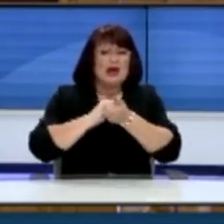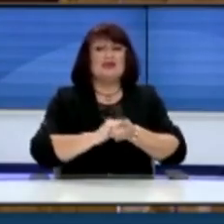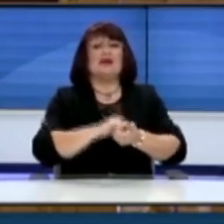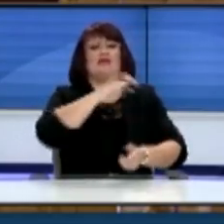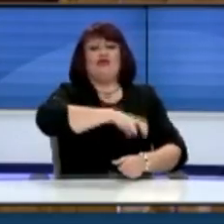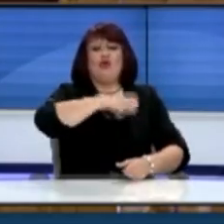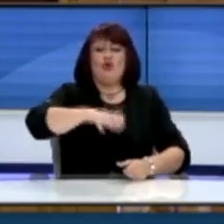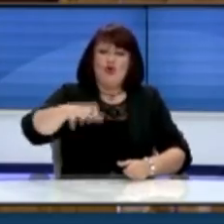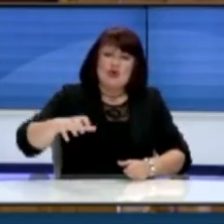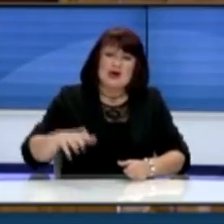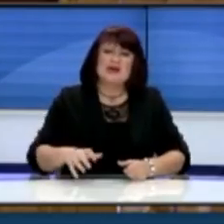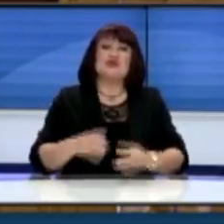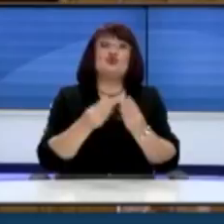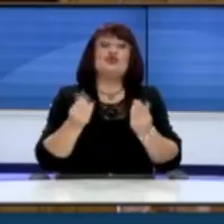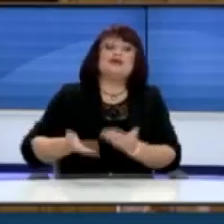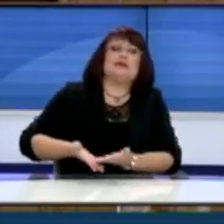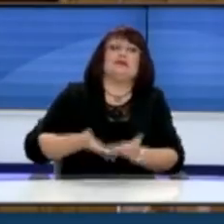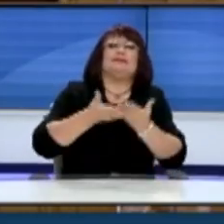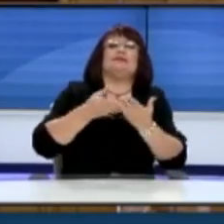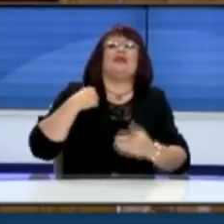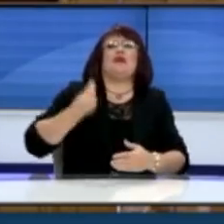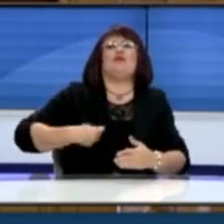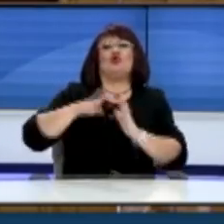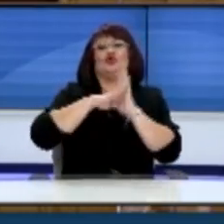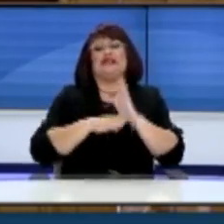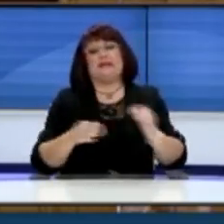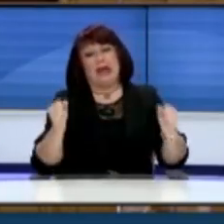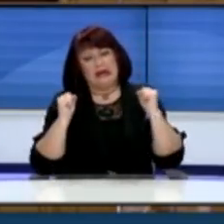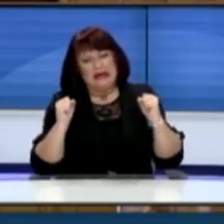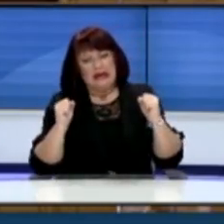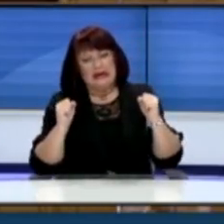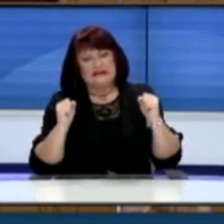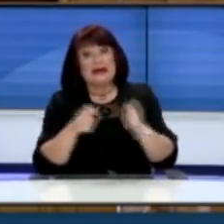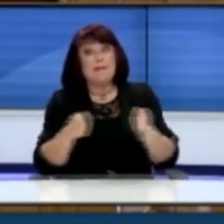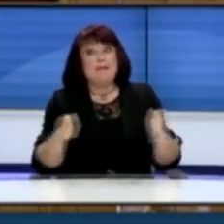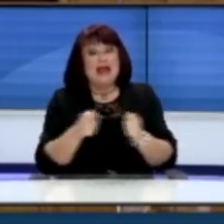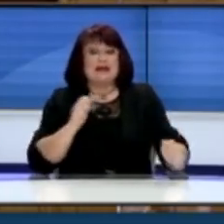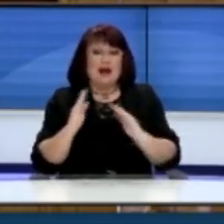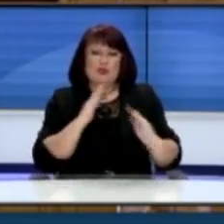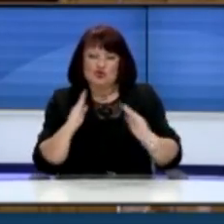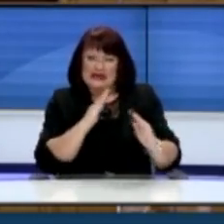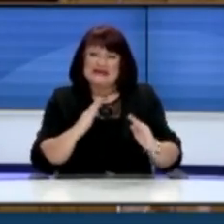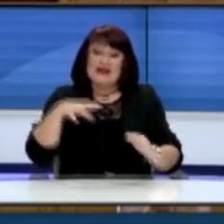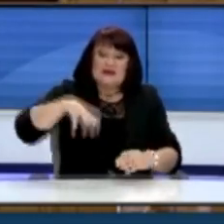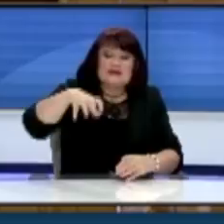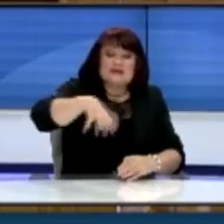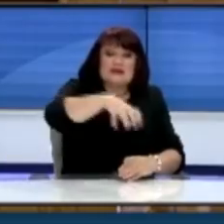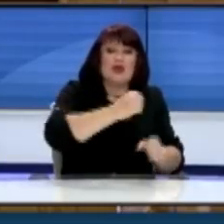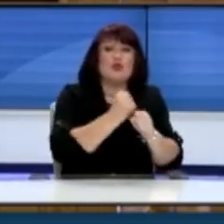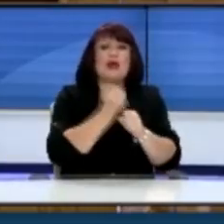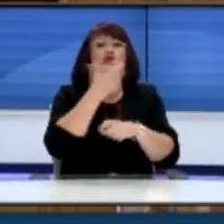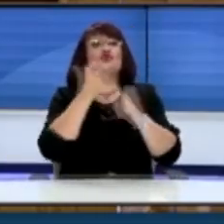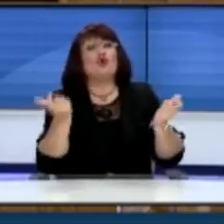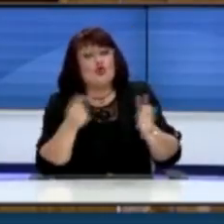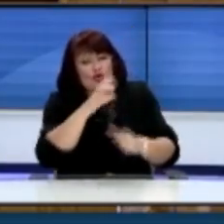συλλογικών φορέων για ουσιαστική στήριξη του δημόσιου συστήματος υγείας για μέτρα προστασίας σε χώρους δουλειάς, σε